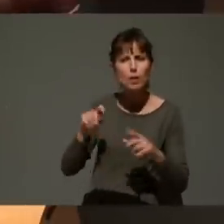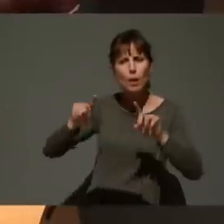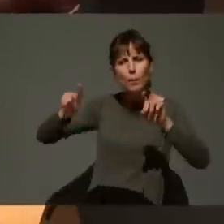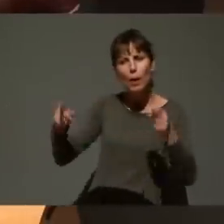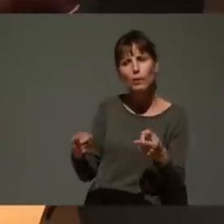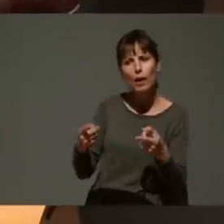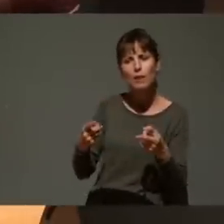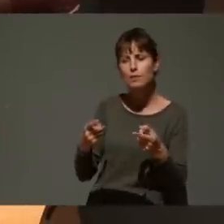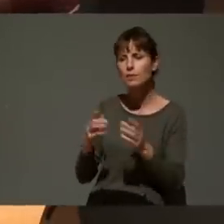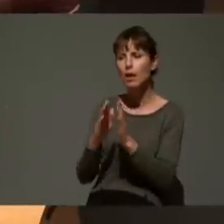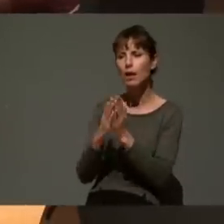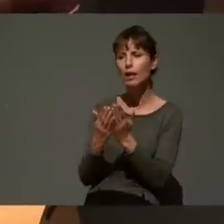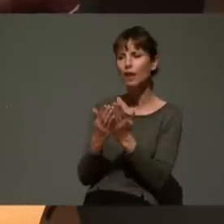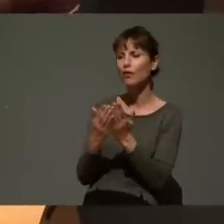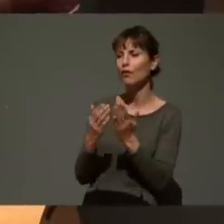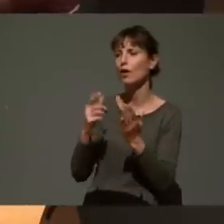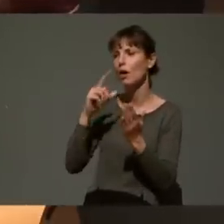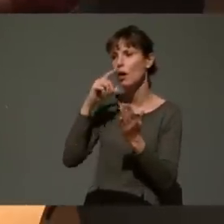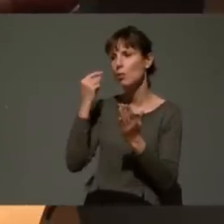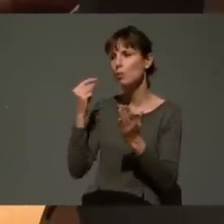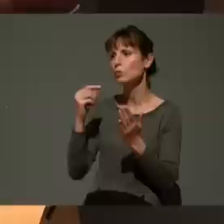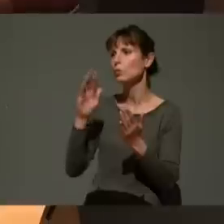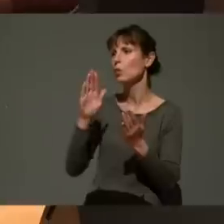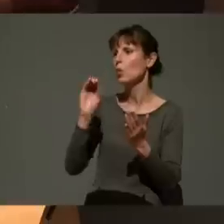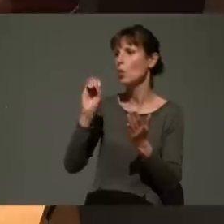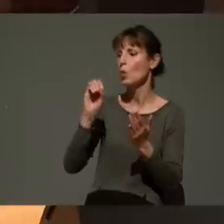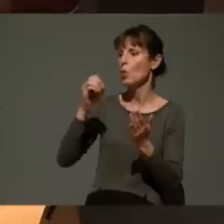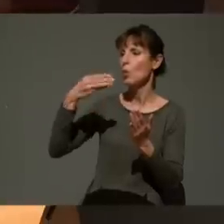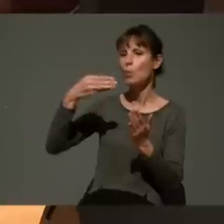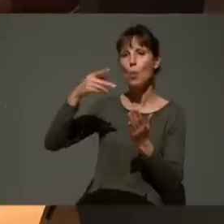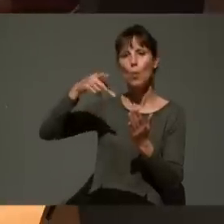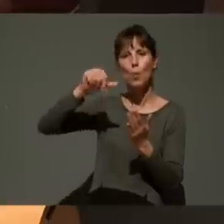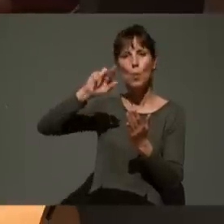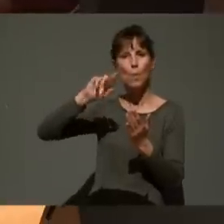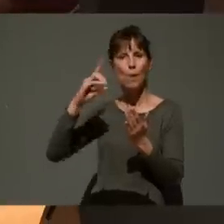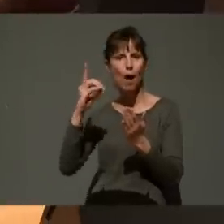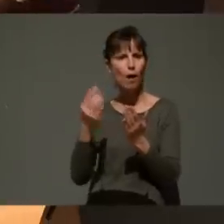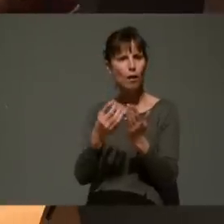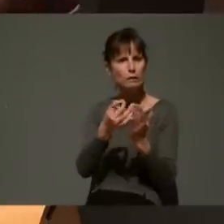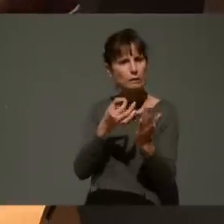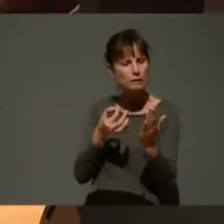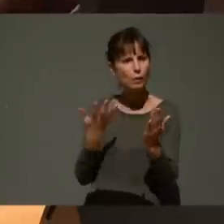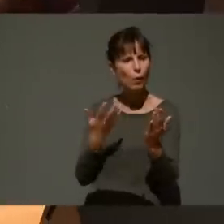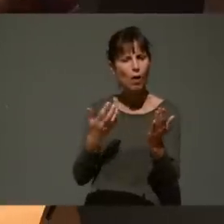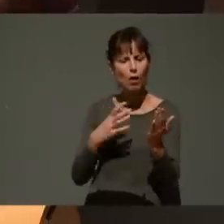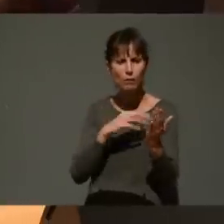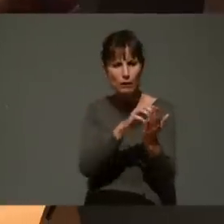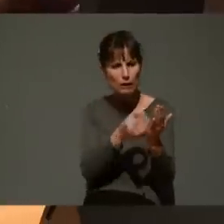parenthèse. Dans le livre de Monsieur Bompard, j'avais vu justement que c'était